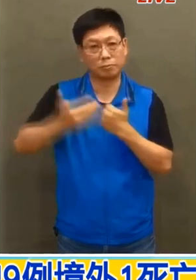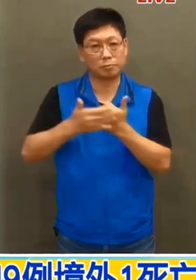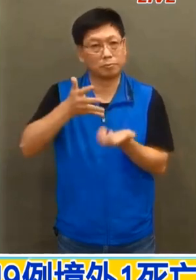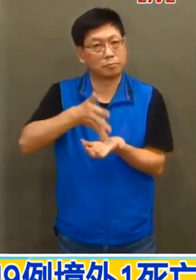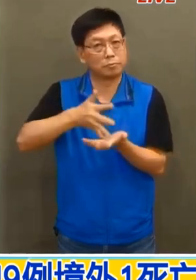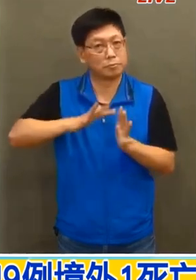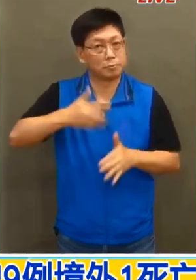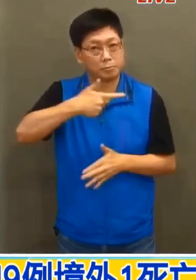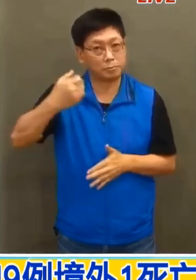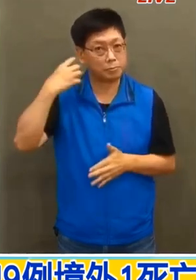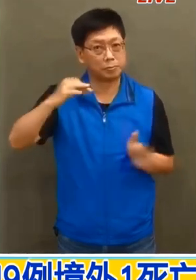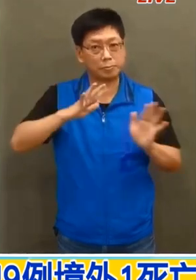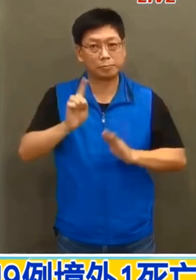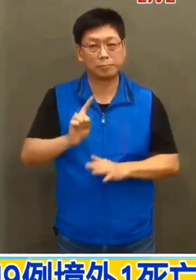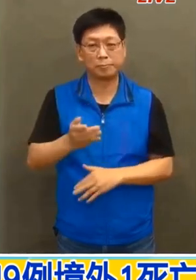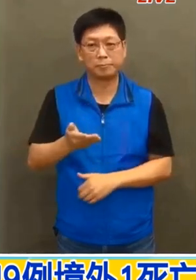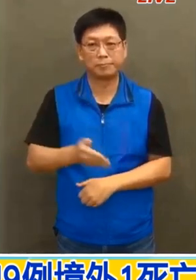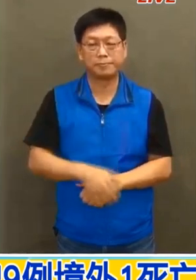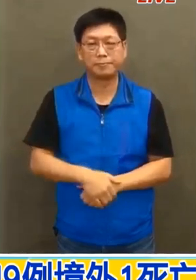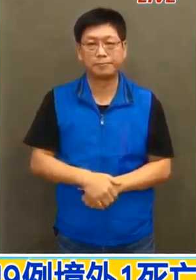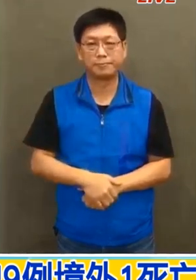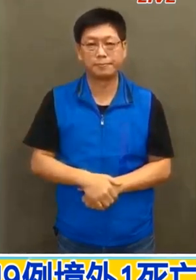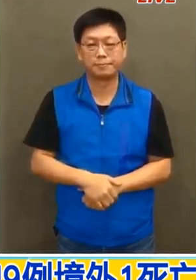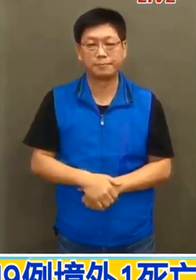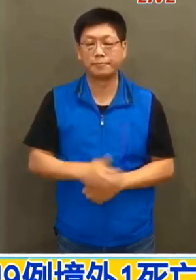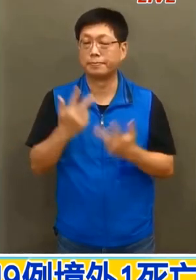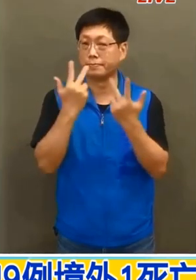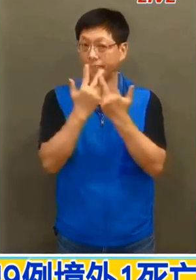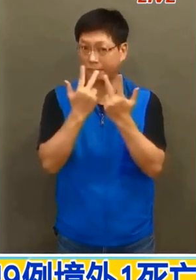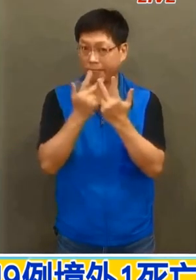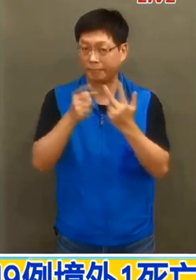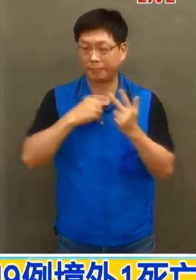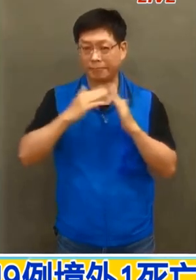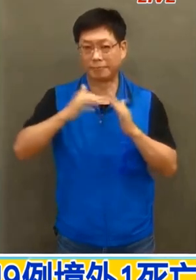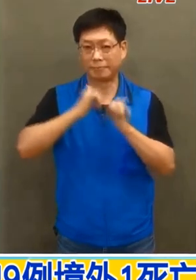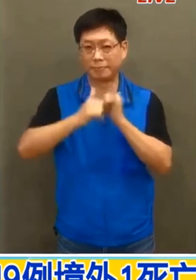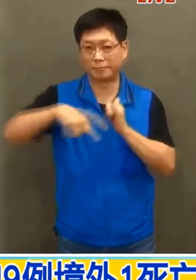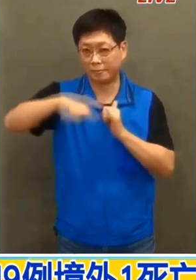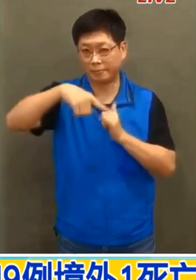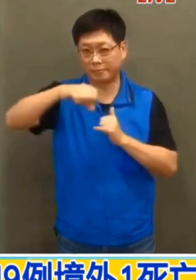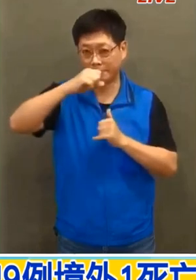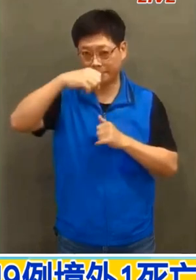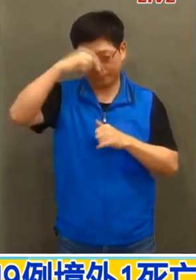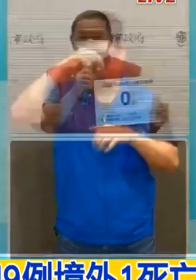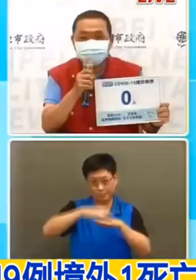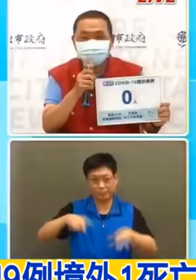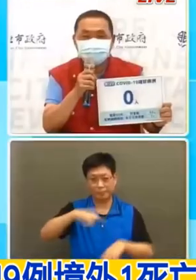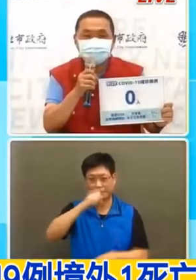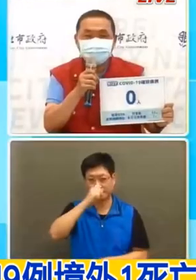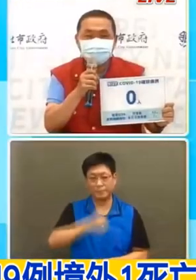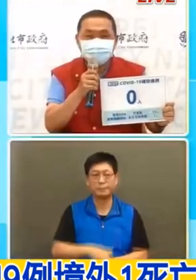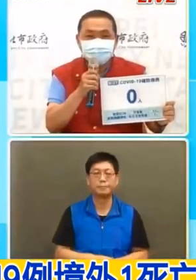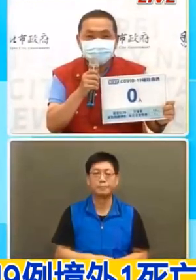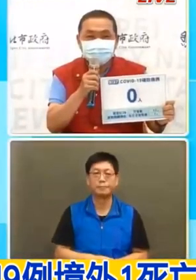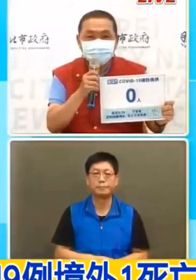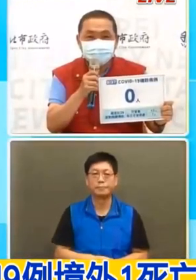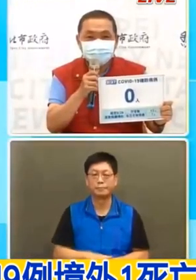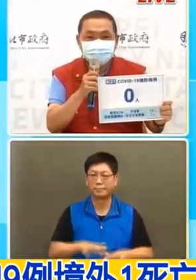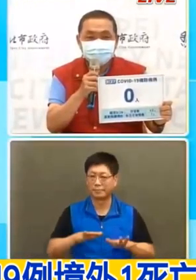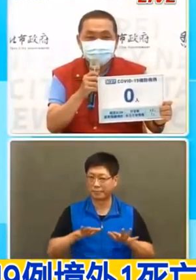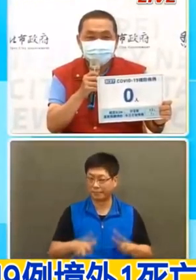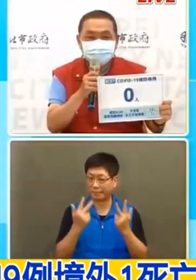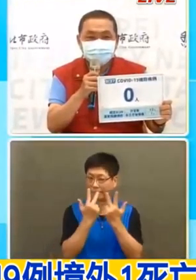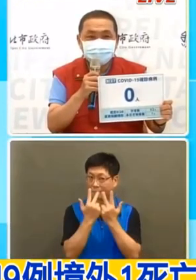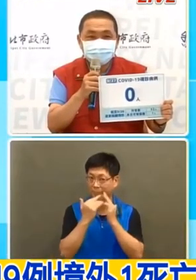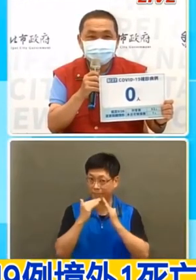市最新的疫情状况。 新北市的市民朋友，大家午安，大家好。今天新